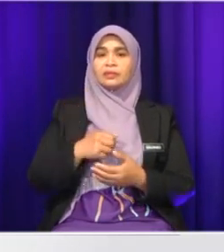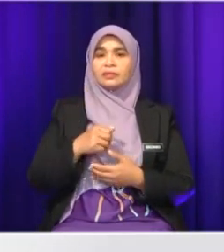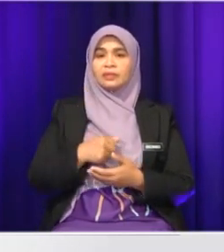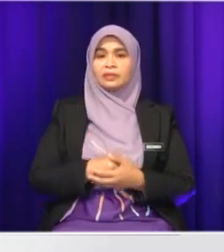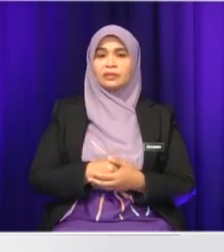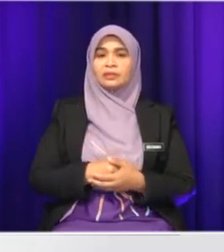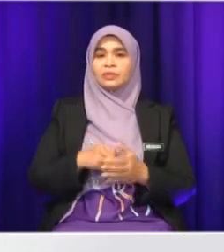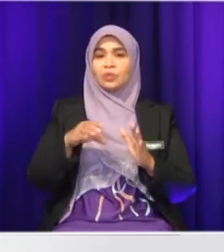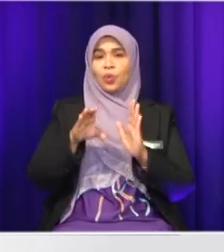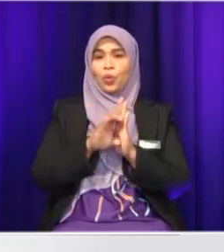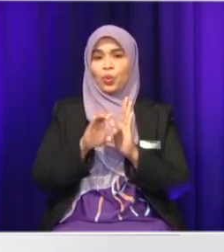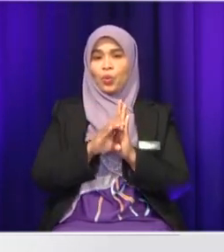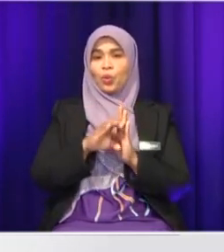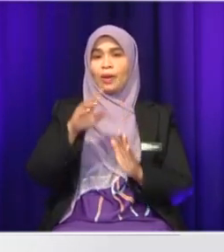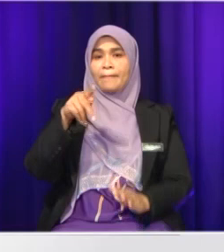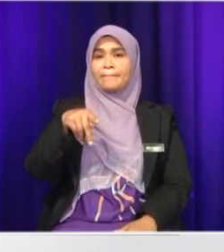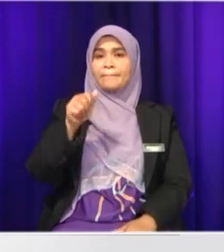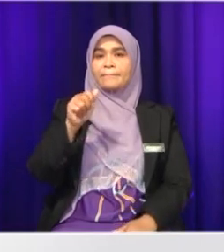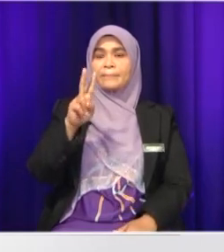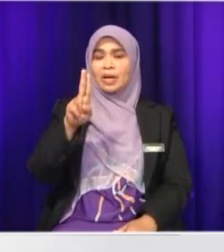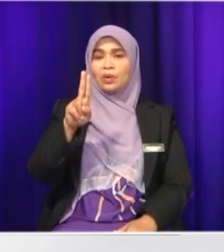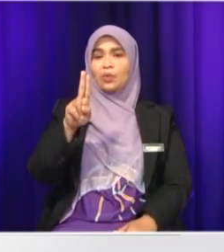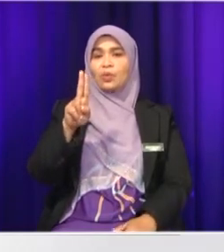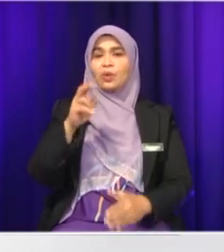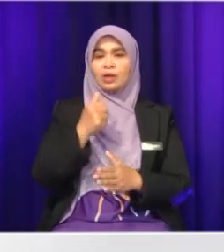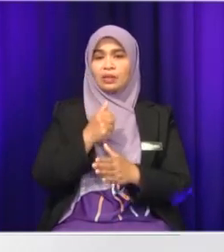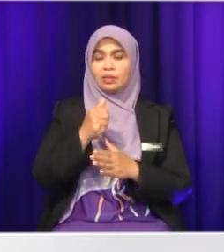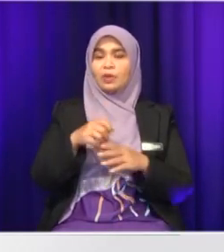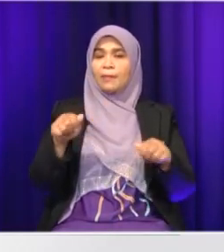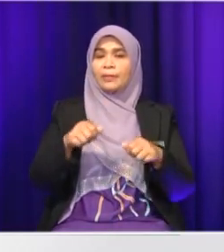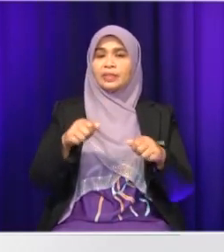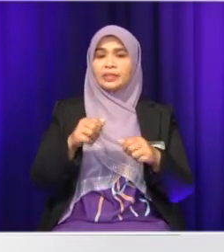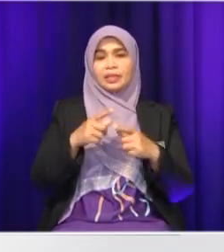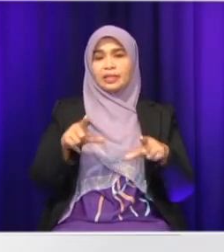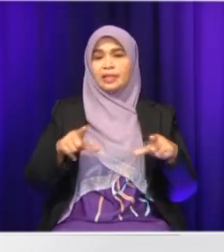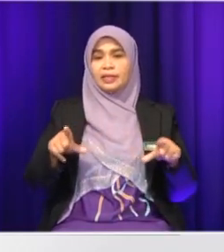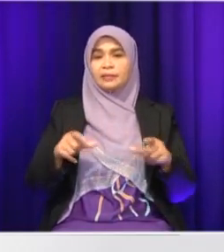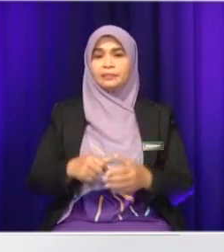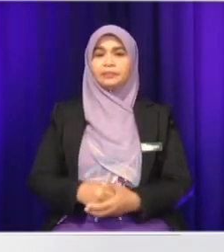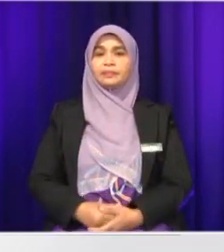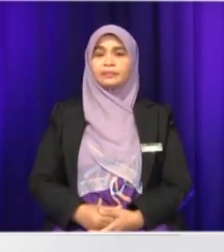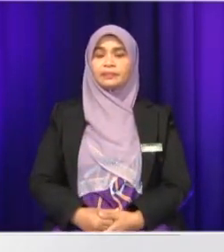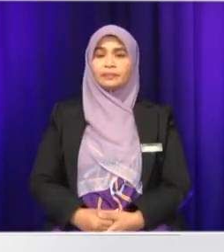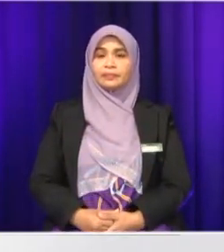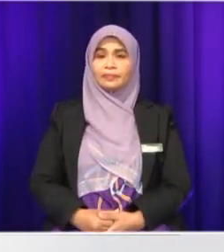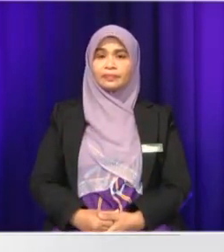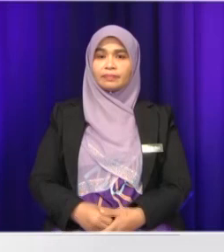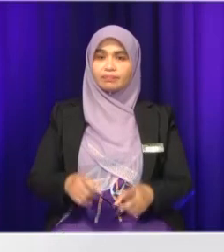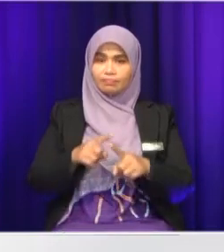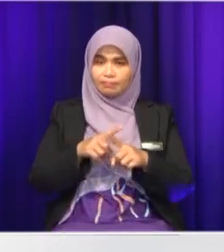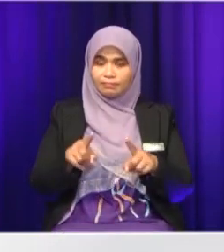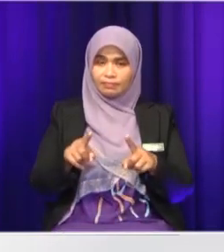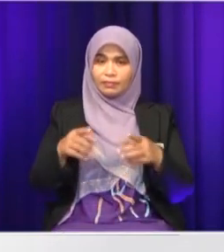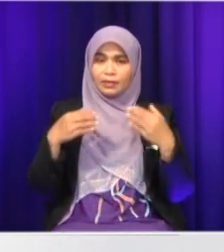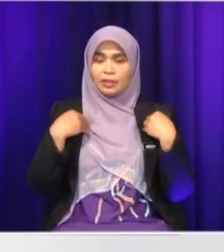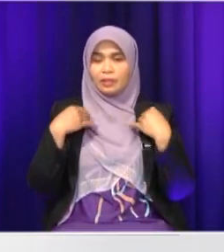nah dia boleh buat pedes sama ada kuemu ataupun masakan-masakan yang lainnya tetapi dia itu